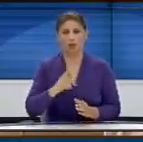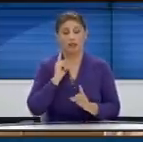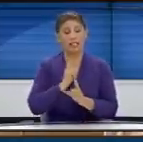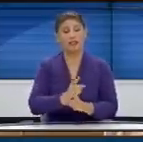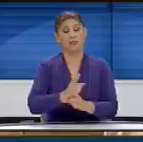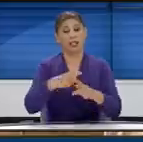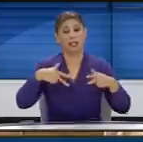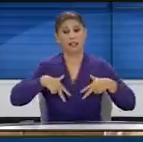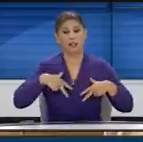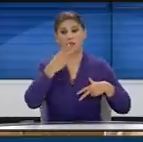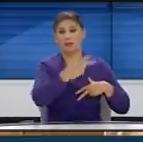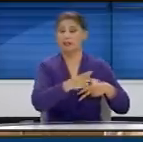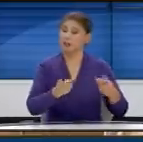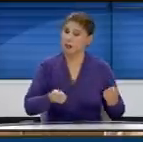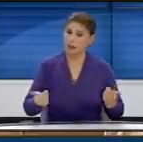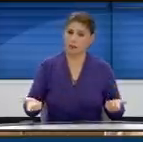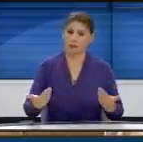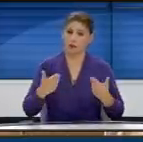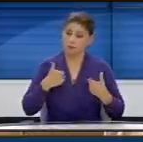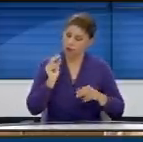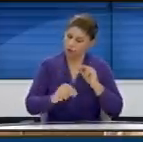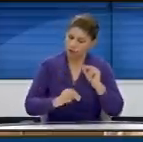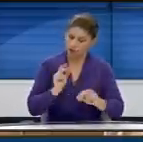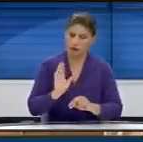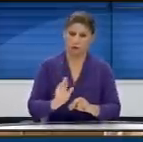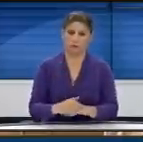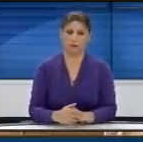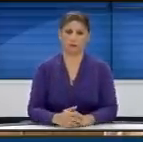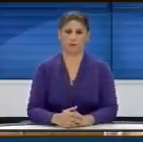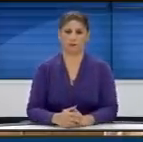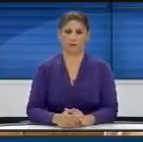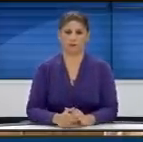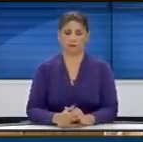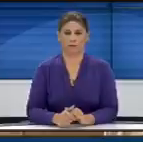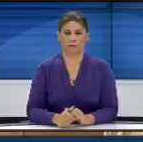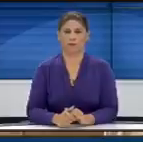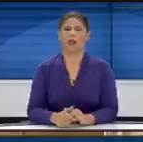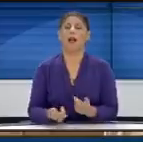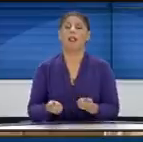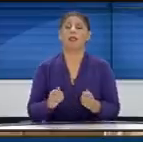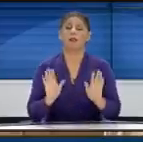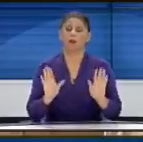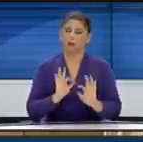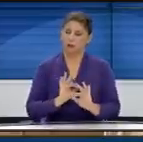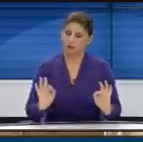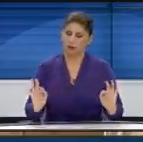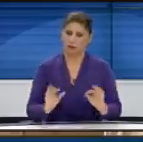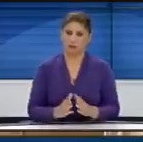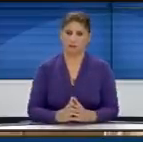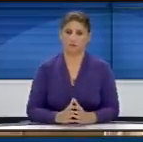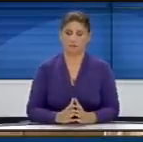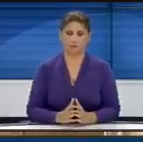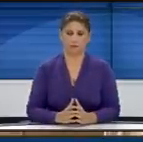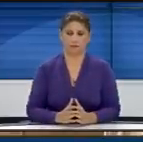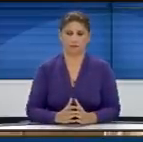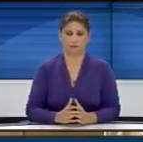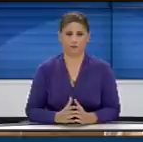κυβέρνησή σας. Κάντε το. Εμείς θα το ψηφίσουμε. Δεν θα το κάνετε. Είναι σίγουρο. Μακάρι να με διαψεύσετε.